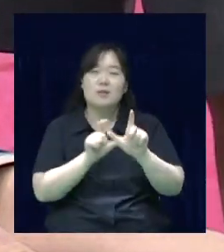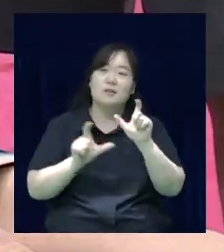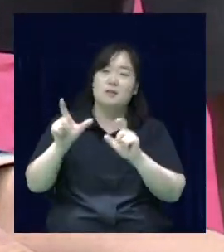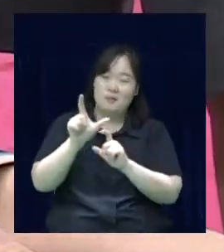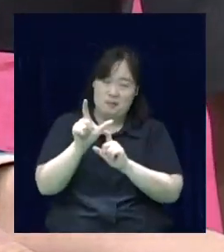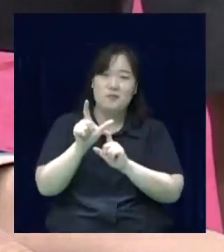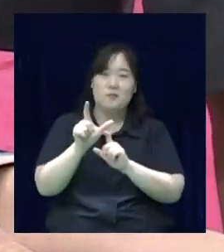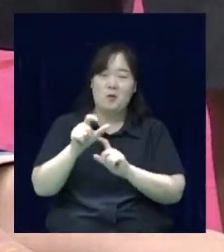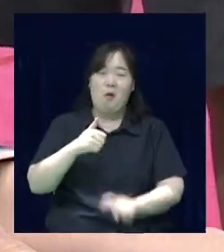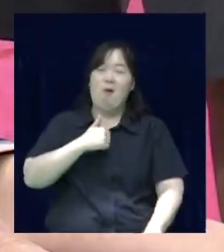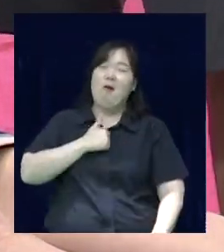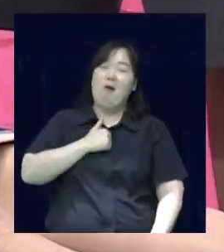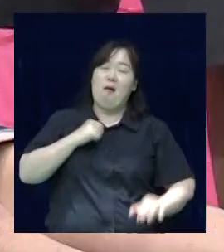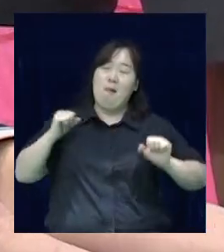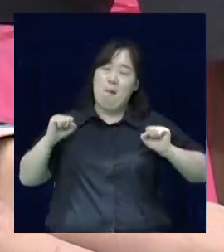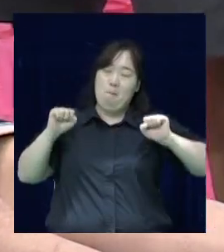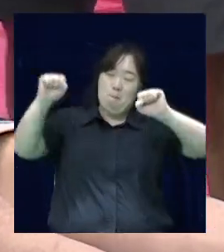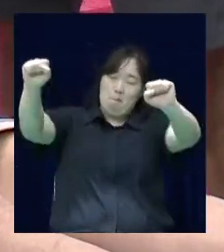같아요.